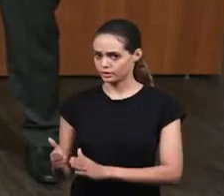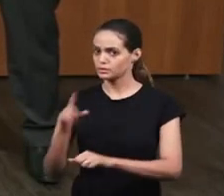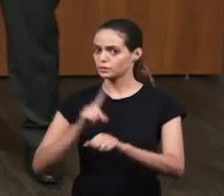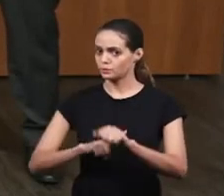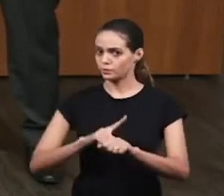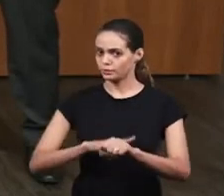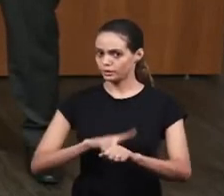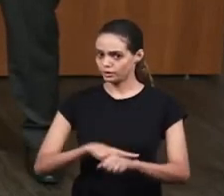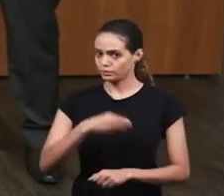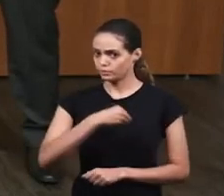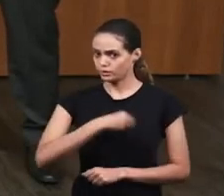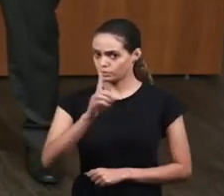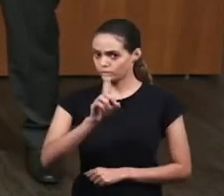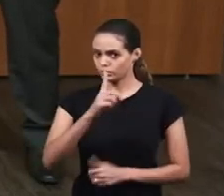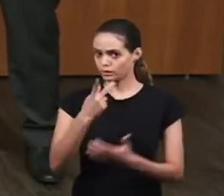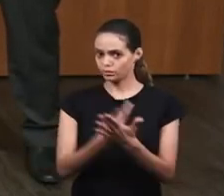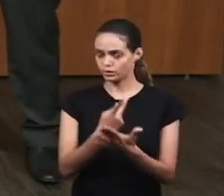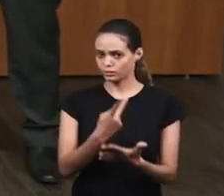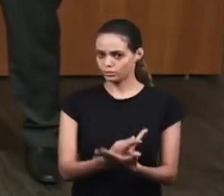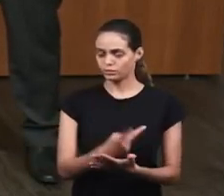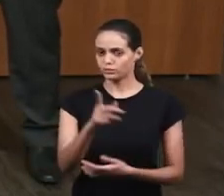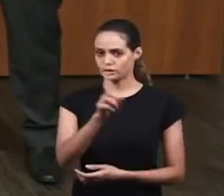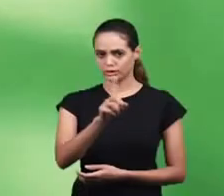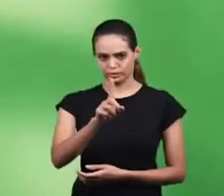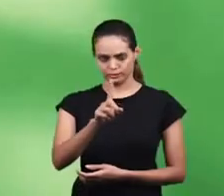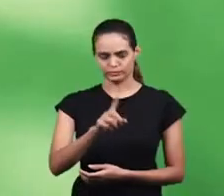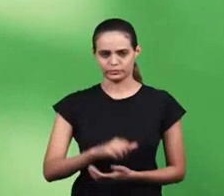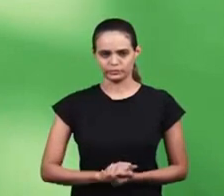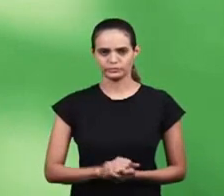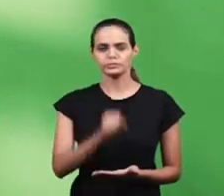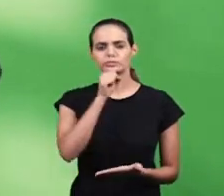ist, indem sie nicht sündigten.